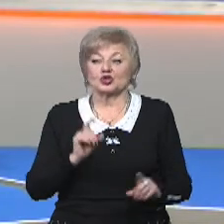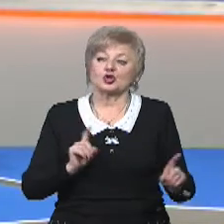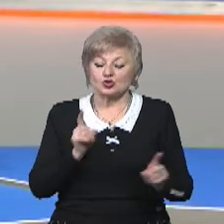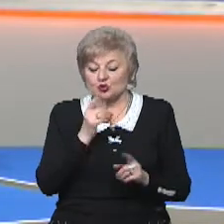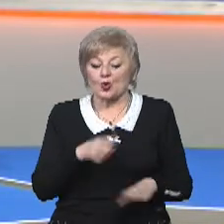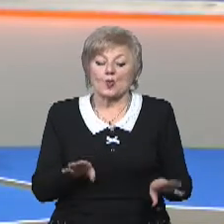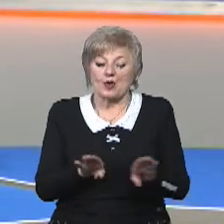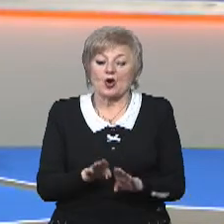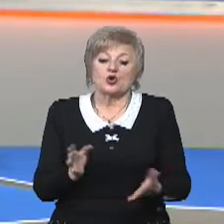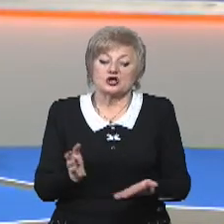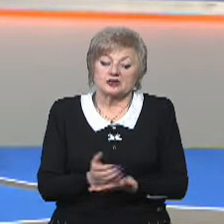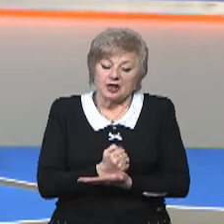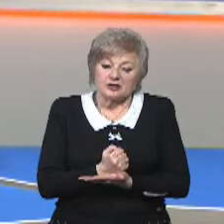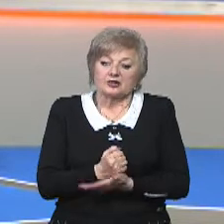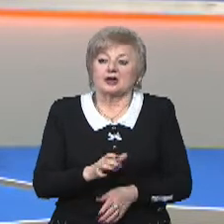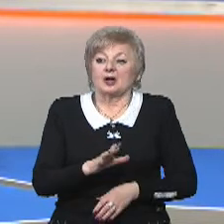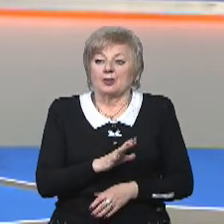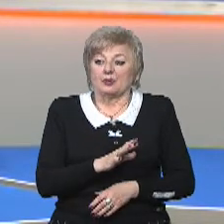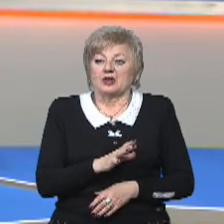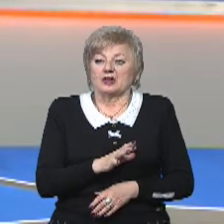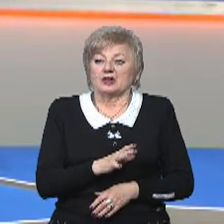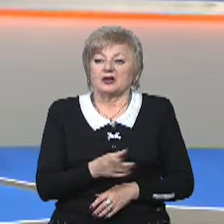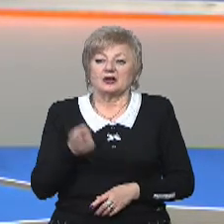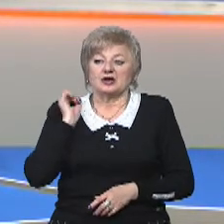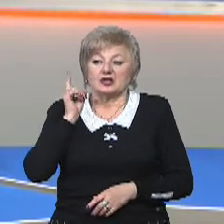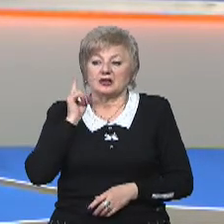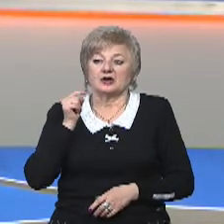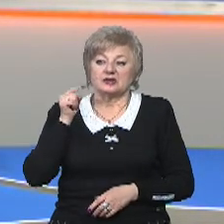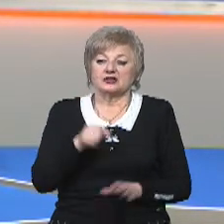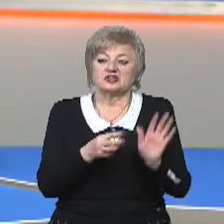подібна знахідка була зроблена ще в далекому